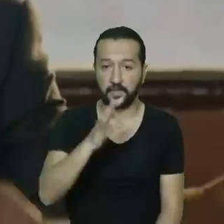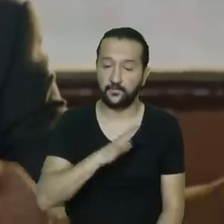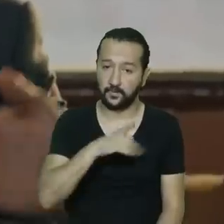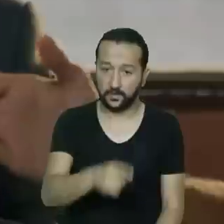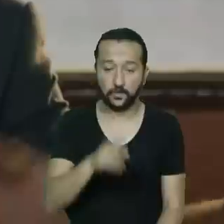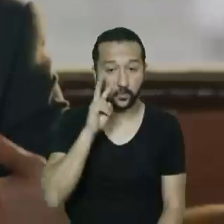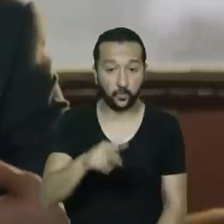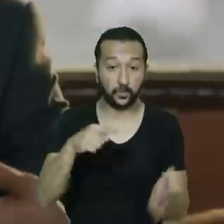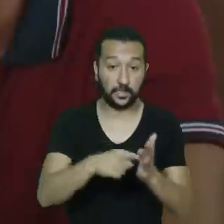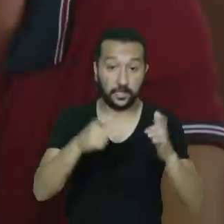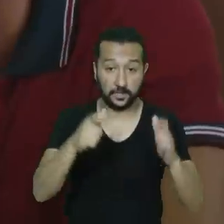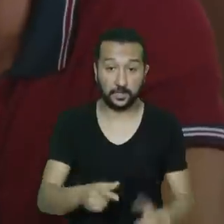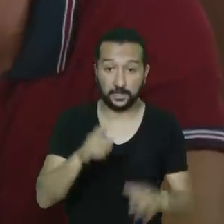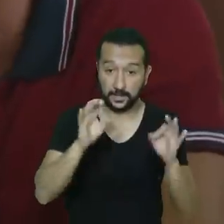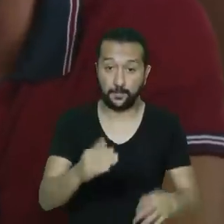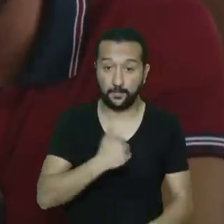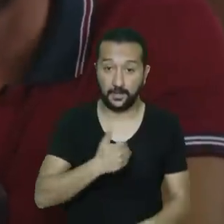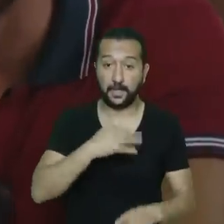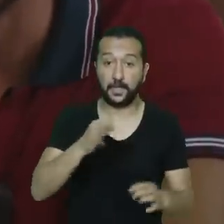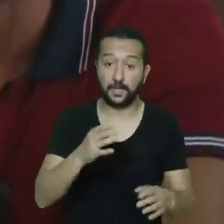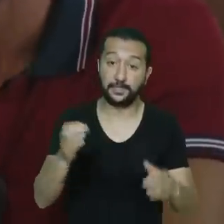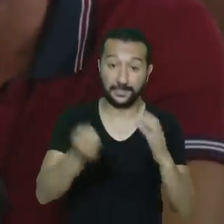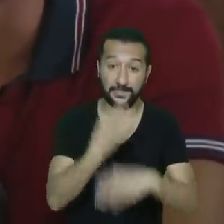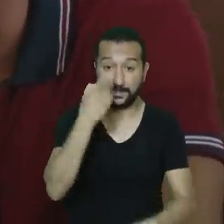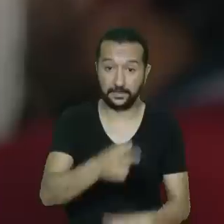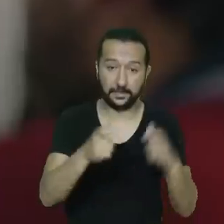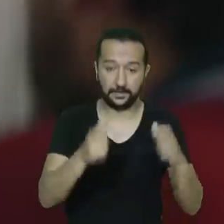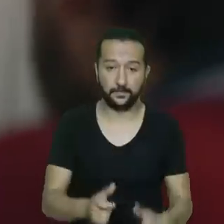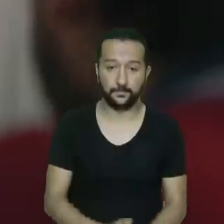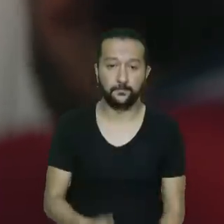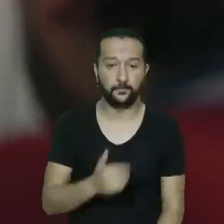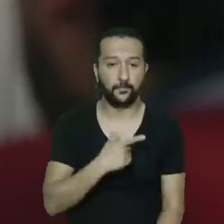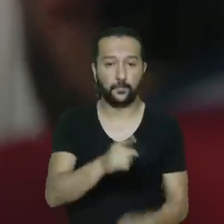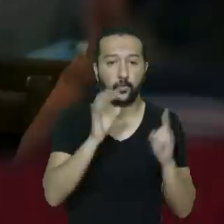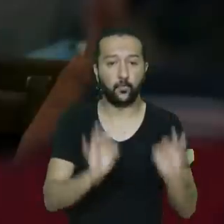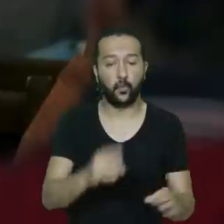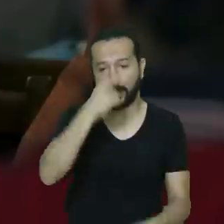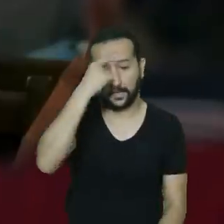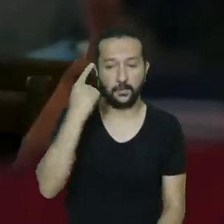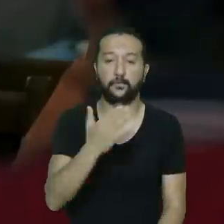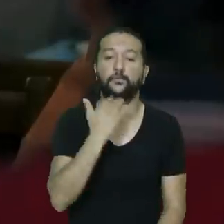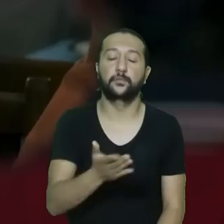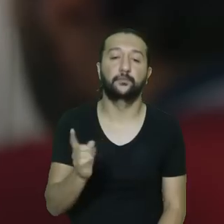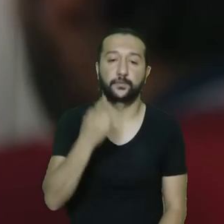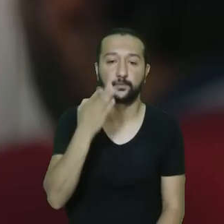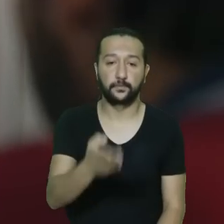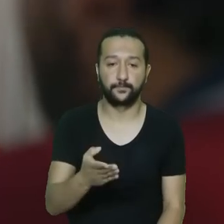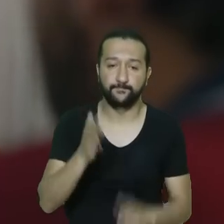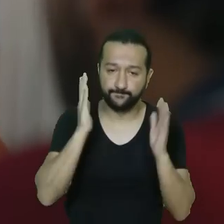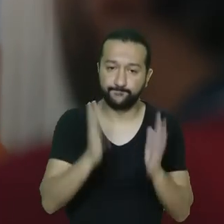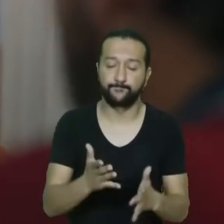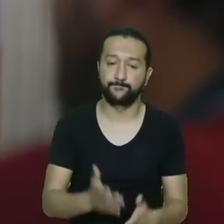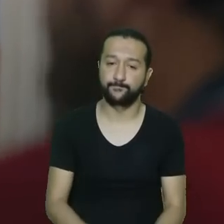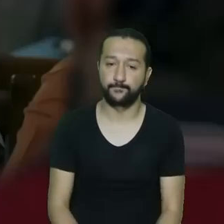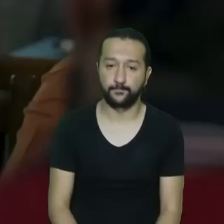Altınla gösterdiği yer, tam benim altınla çıkardığım yer. Hay ben böyle talihin üstüne